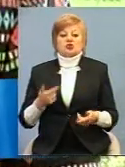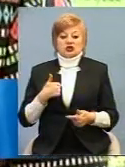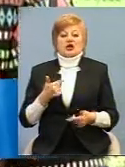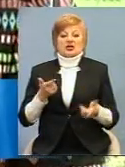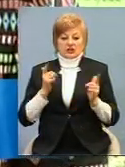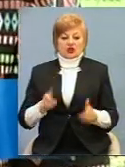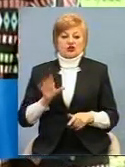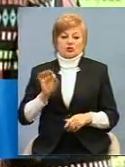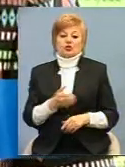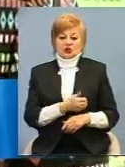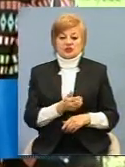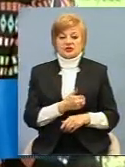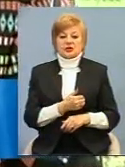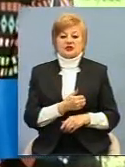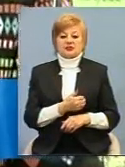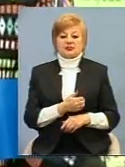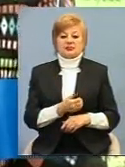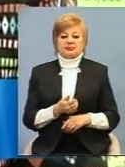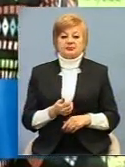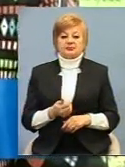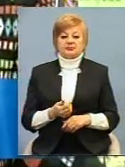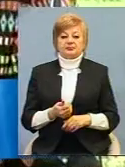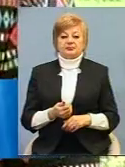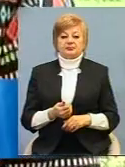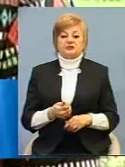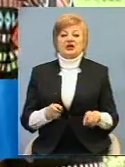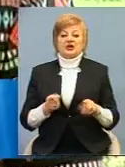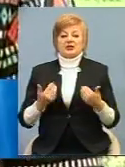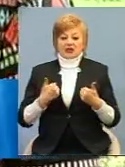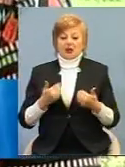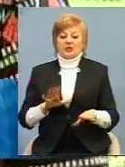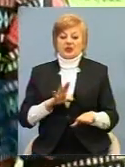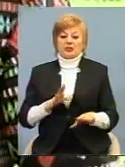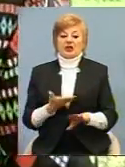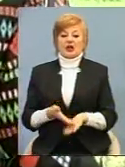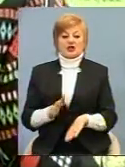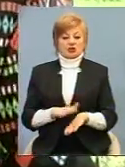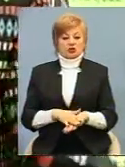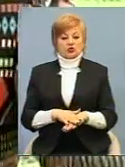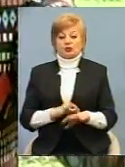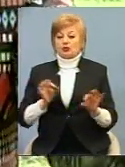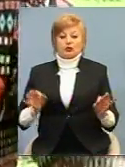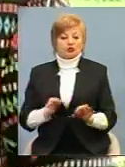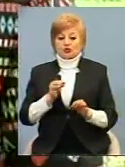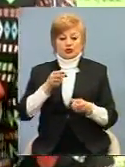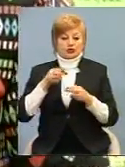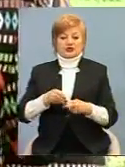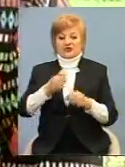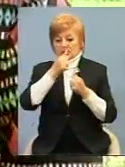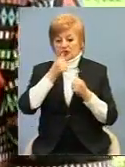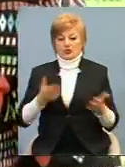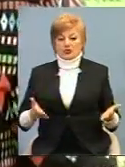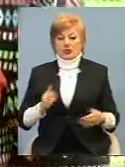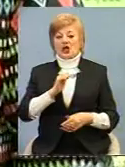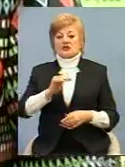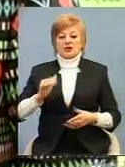згодився. Звісно, це для мене було тяжело, але я нічого не могла зробити. Він вже з